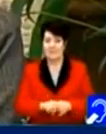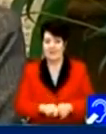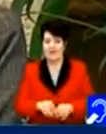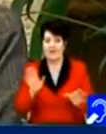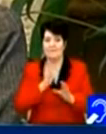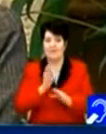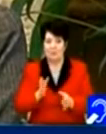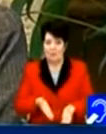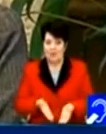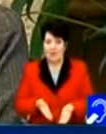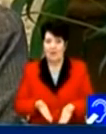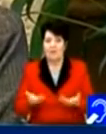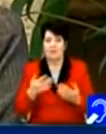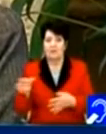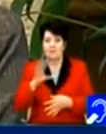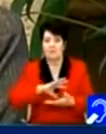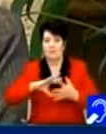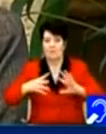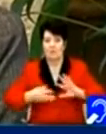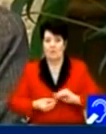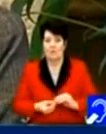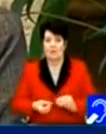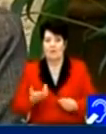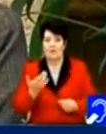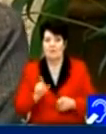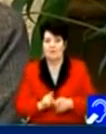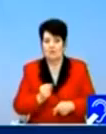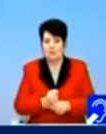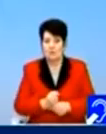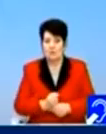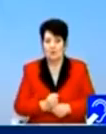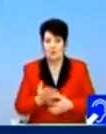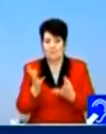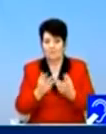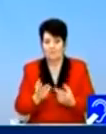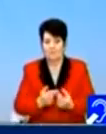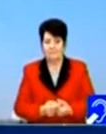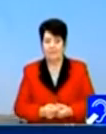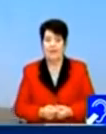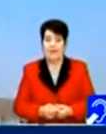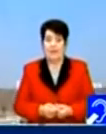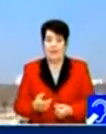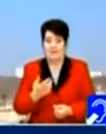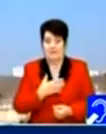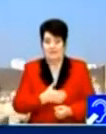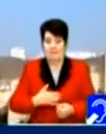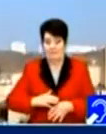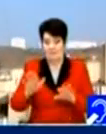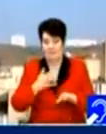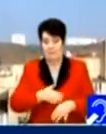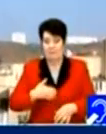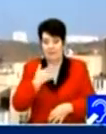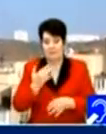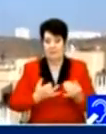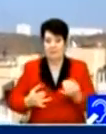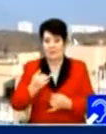natură, deci ca să putem evalua în tocmai cât acest lucru costă. Viceprimarul spune că a vorbit cu mai mulți locatari care s-au